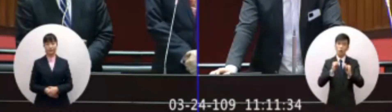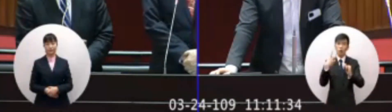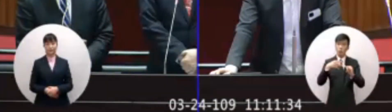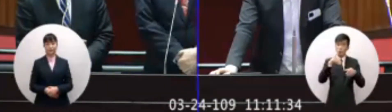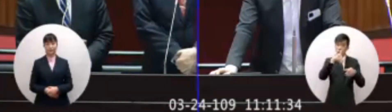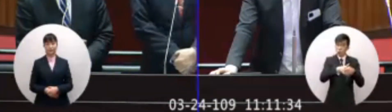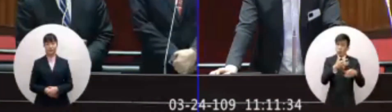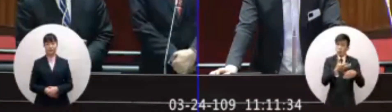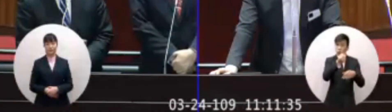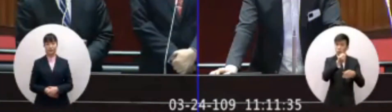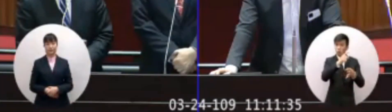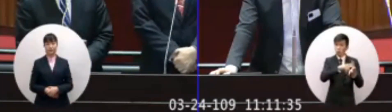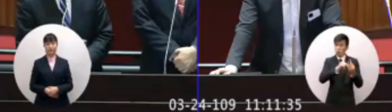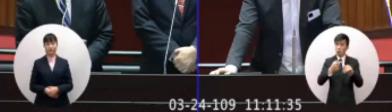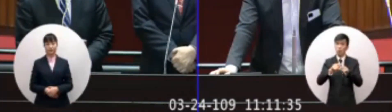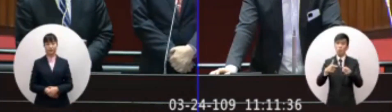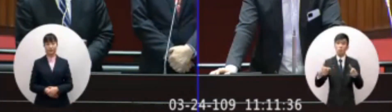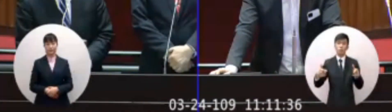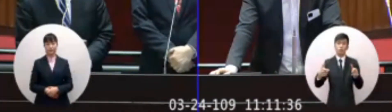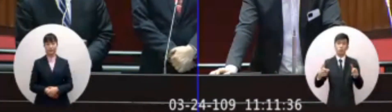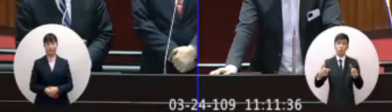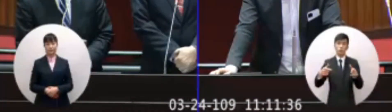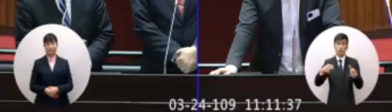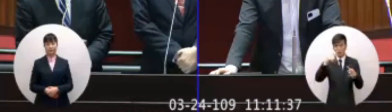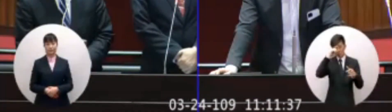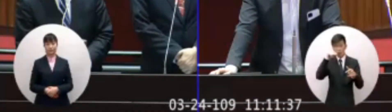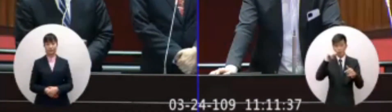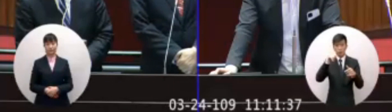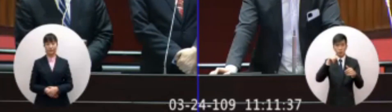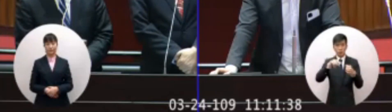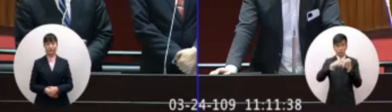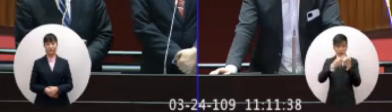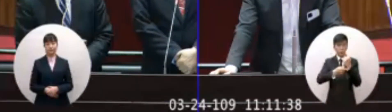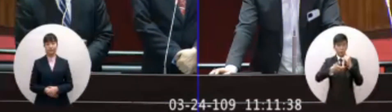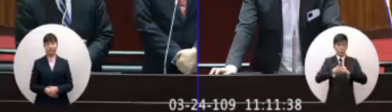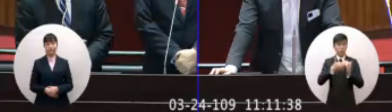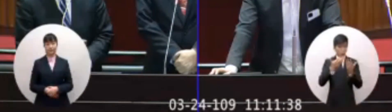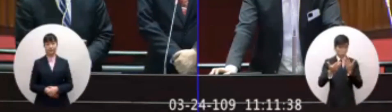管理。咱的争，咱的争议嘛，袂遐重吧？这会当讨论吧？